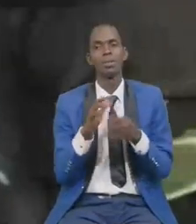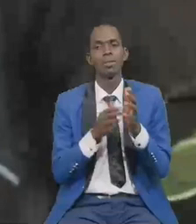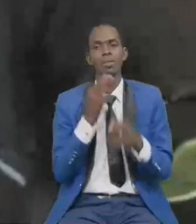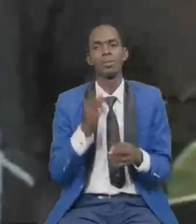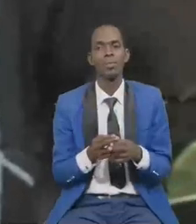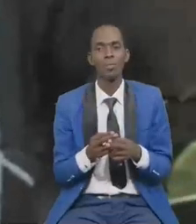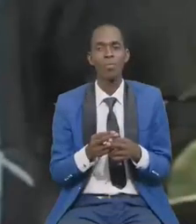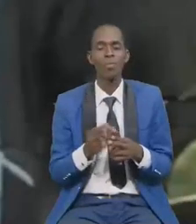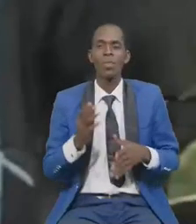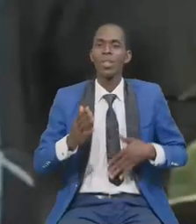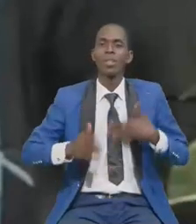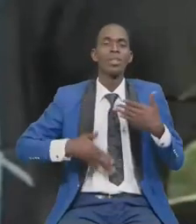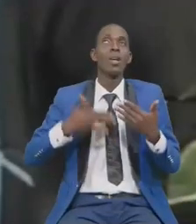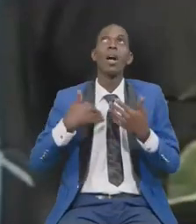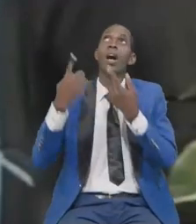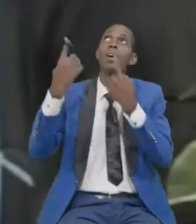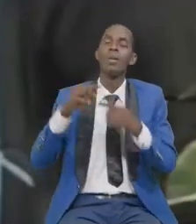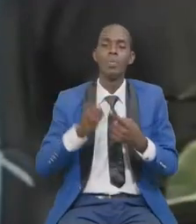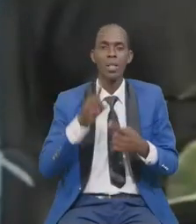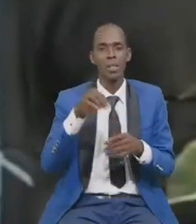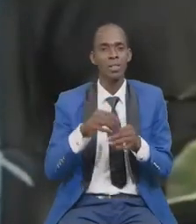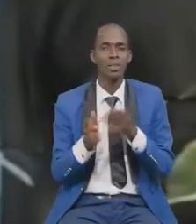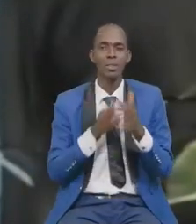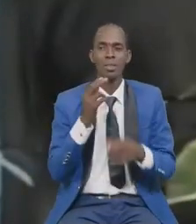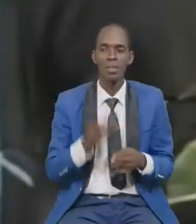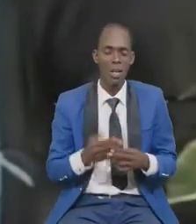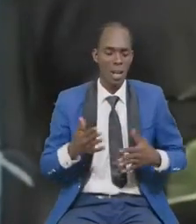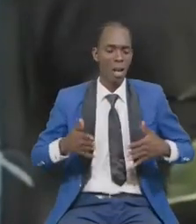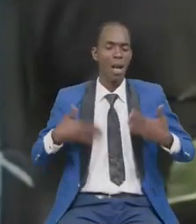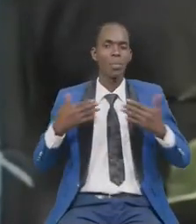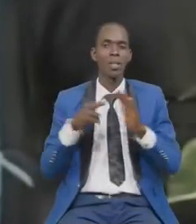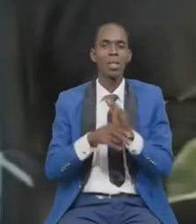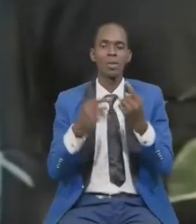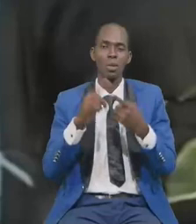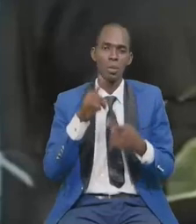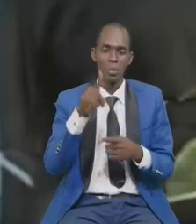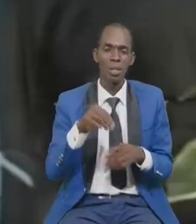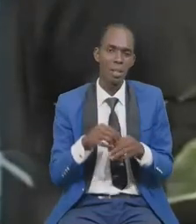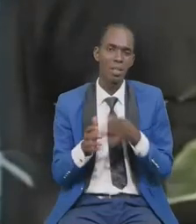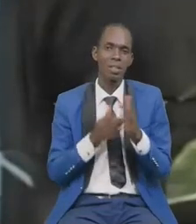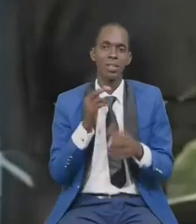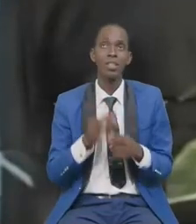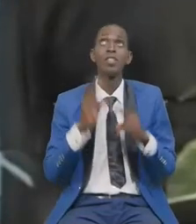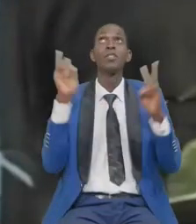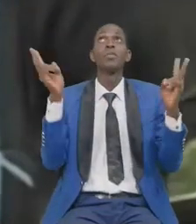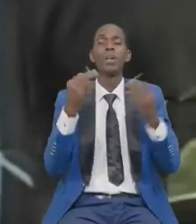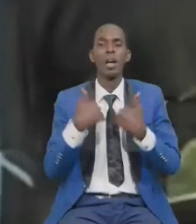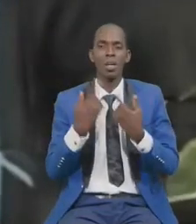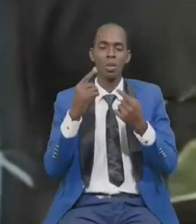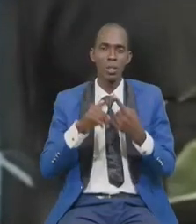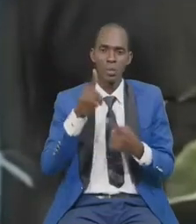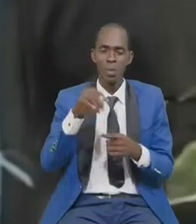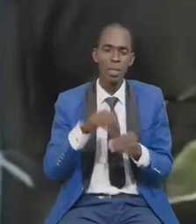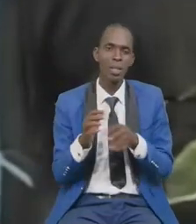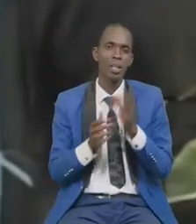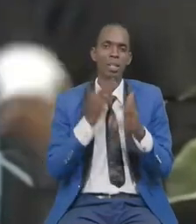La joie est venue pour toi. Le bonheur est venu pour toi. La victoire est venue pour toi.